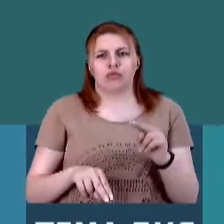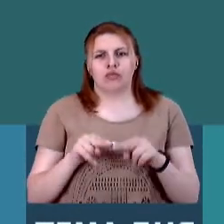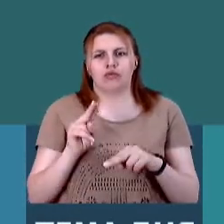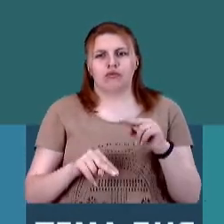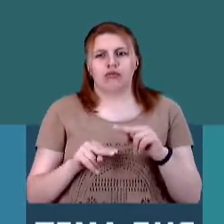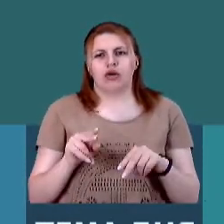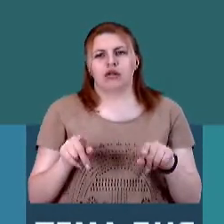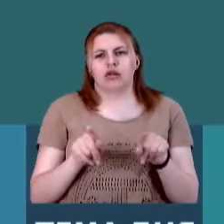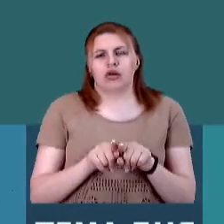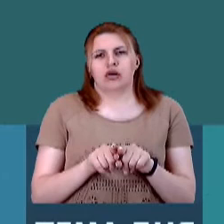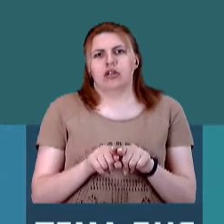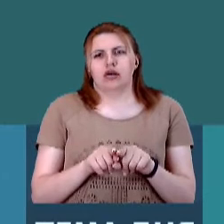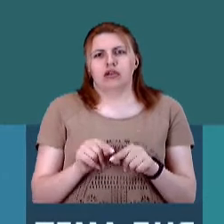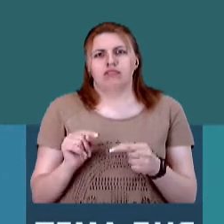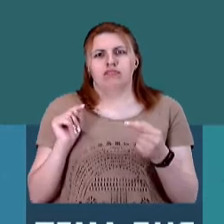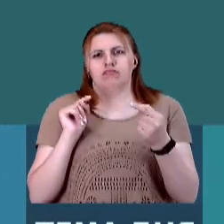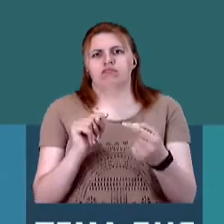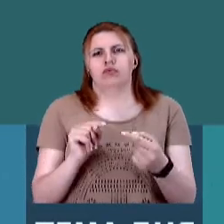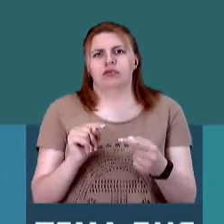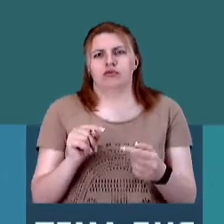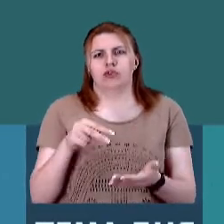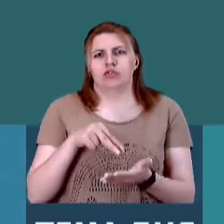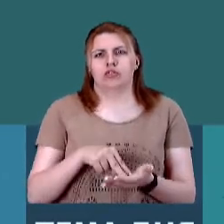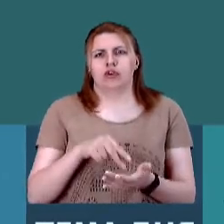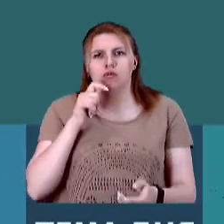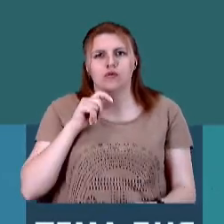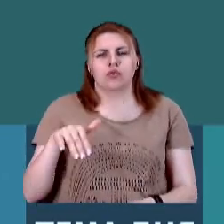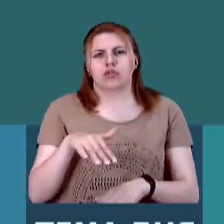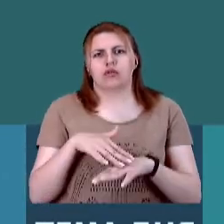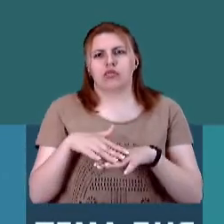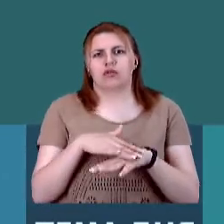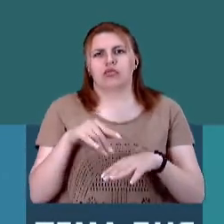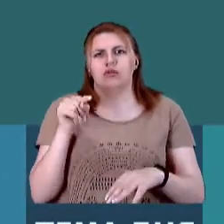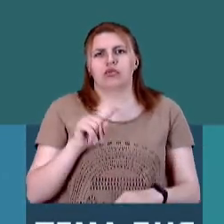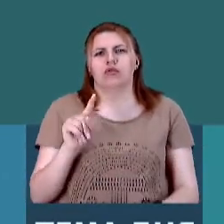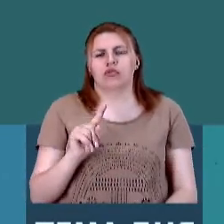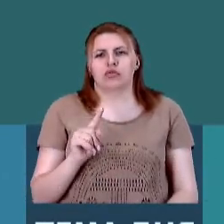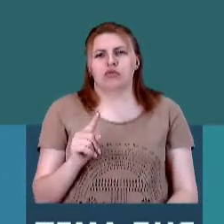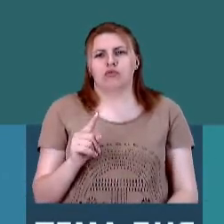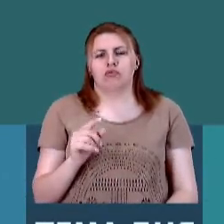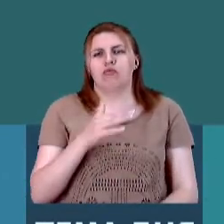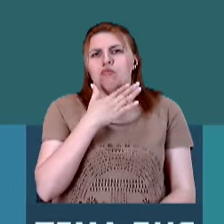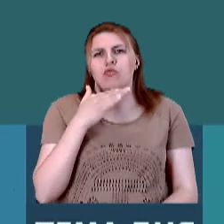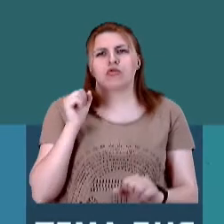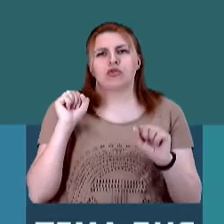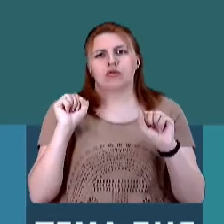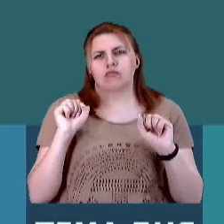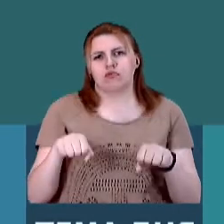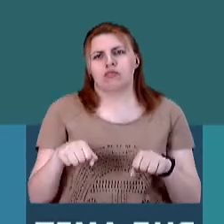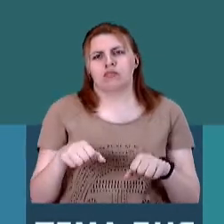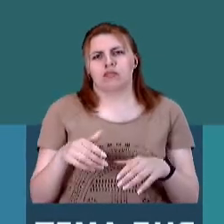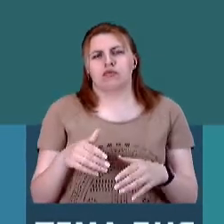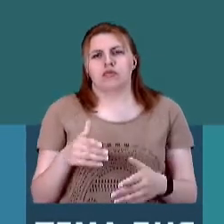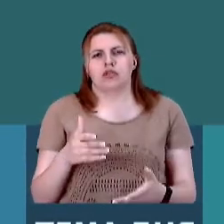штучне, загострене протистояння з рештою українського народу, для того, щоб мобілізувати якомога більше місцевих мешканців і